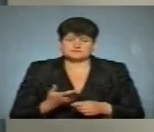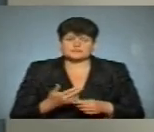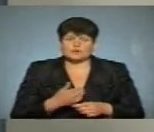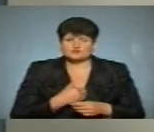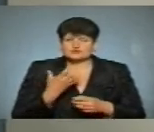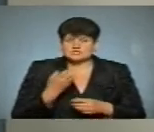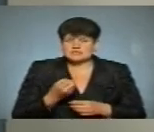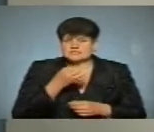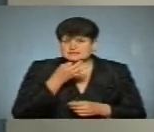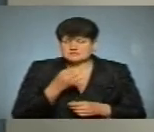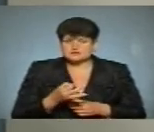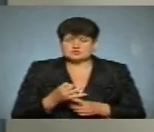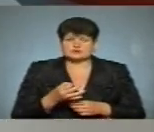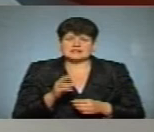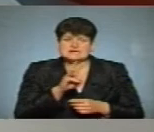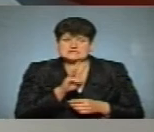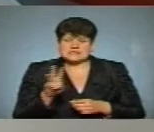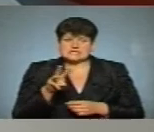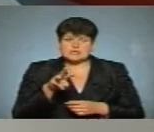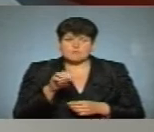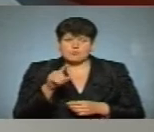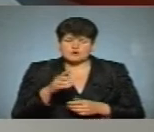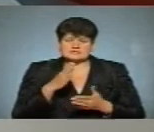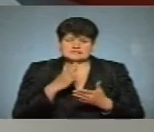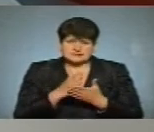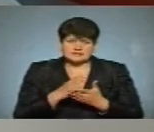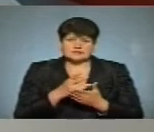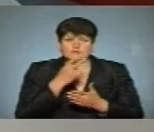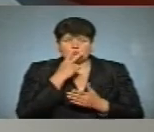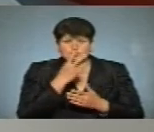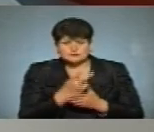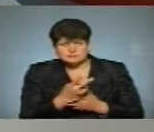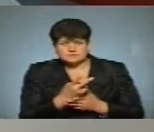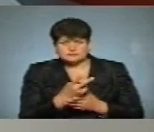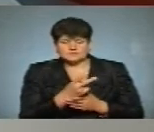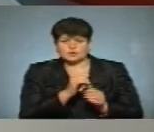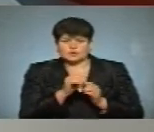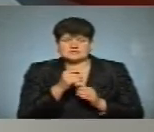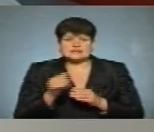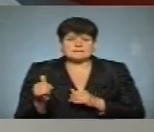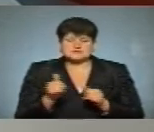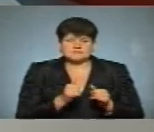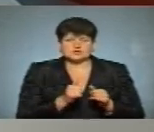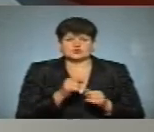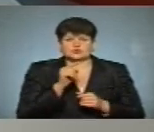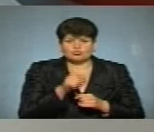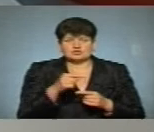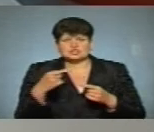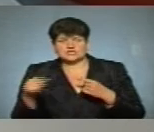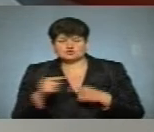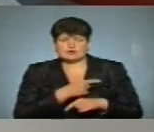хочу сказати, що на сайті МОЗу у нас є платформа, де відповідно кожен може переглянути забезпеченість кожної тої чи іншої